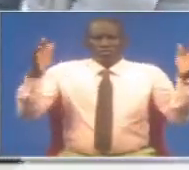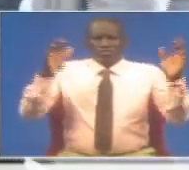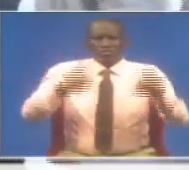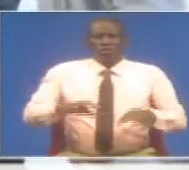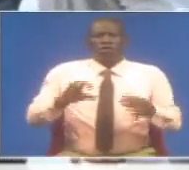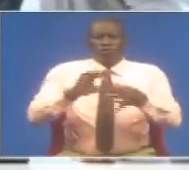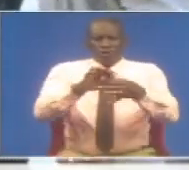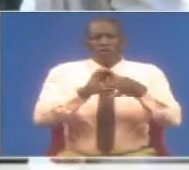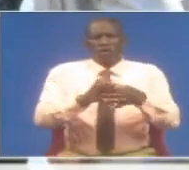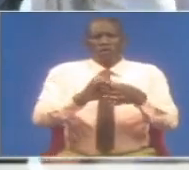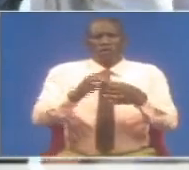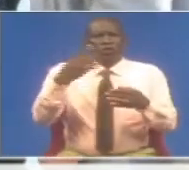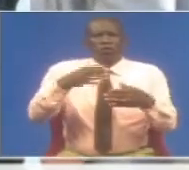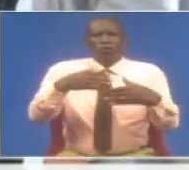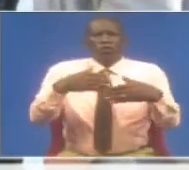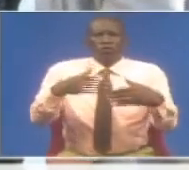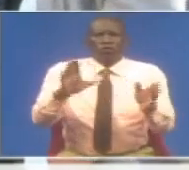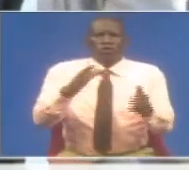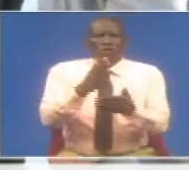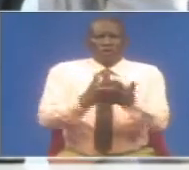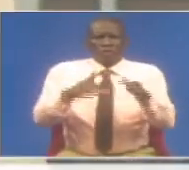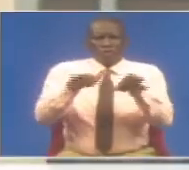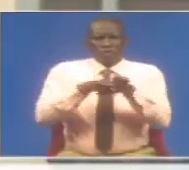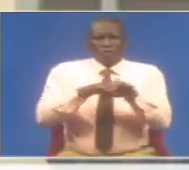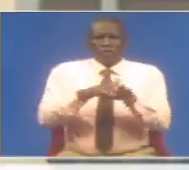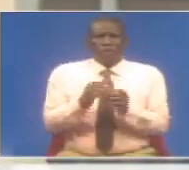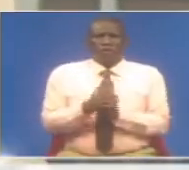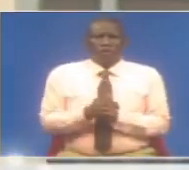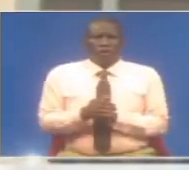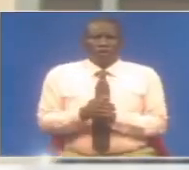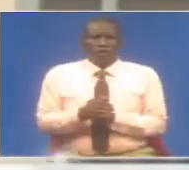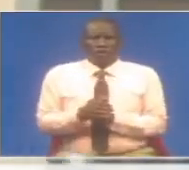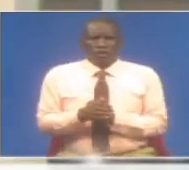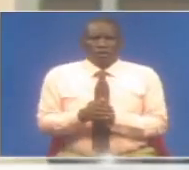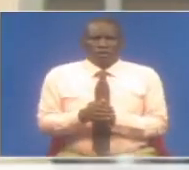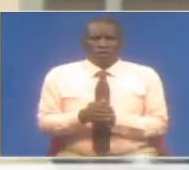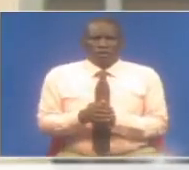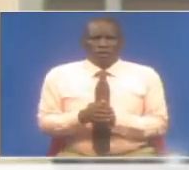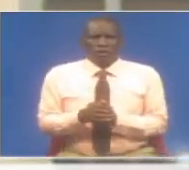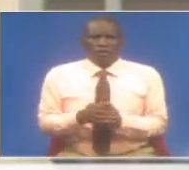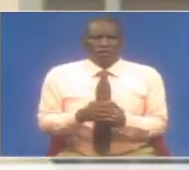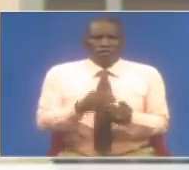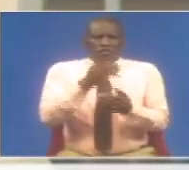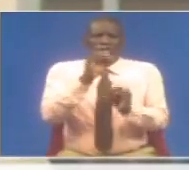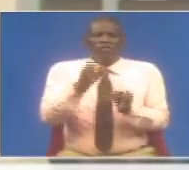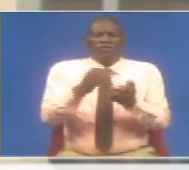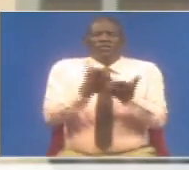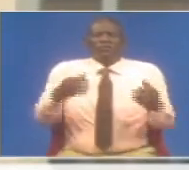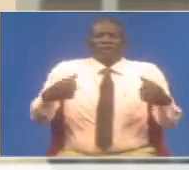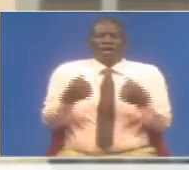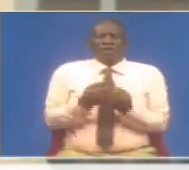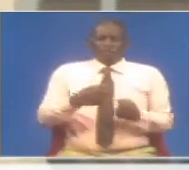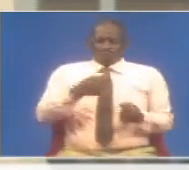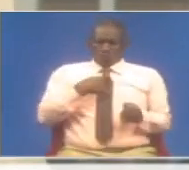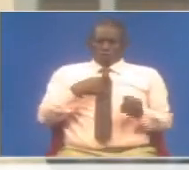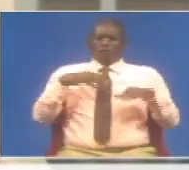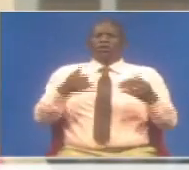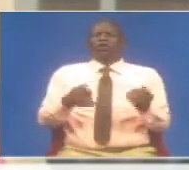kwa kuwapoteza baadhi ya wanachama wake. Lolote likifanyika kwangu ama kwa mtu yote ya familia yangu, serikali ya